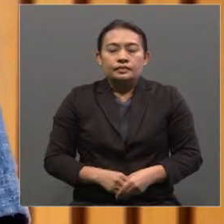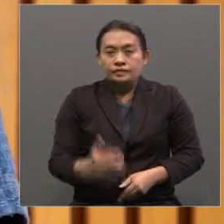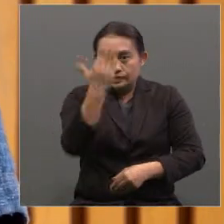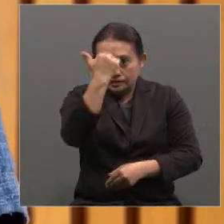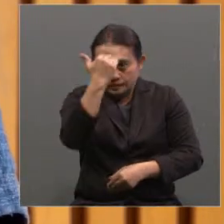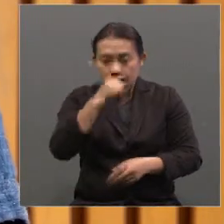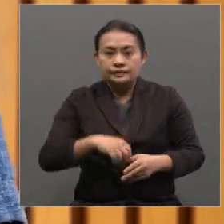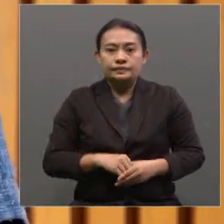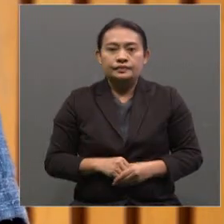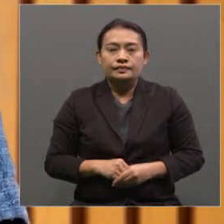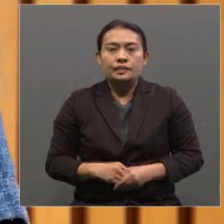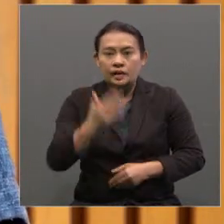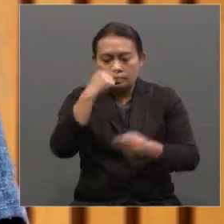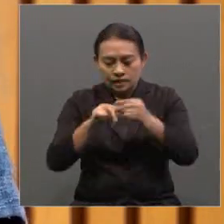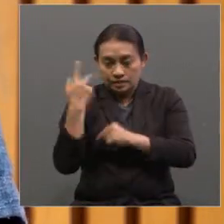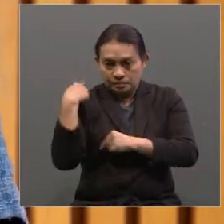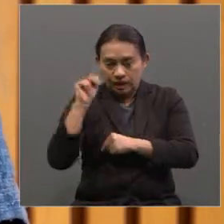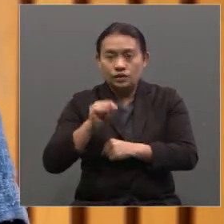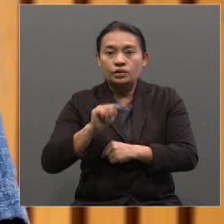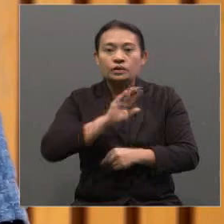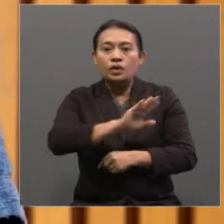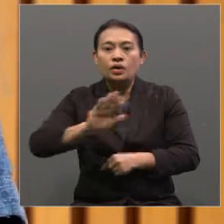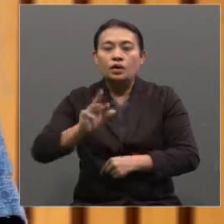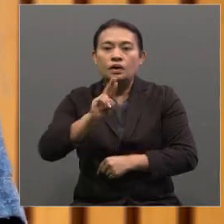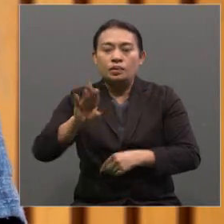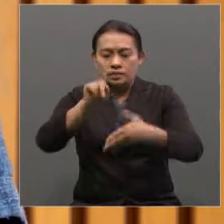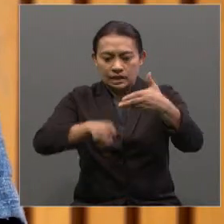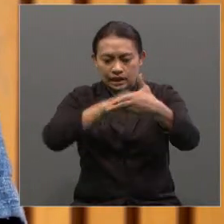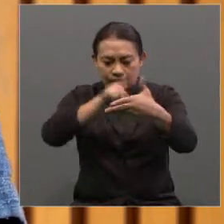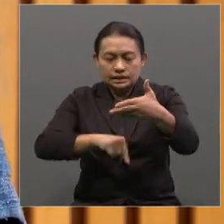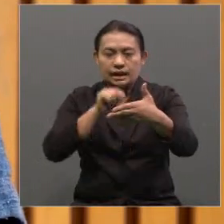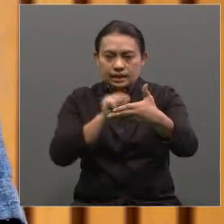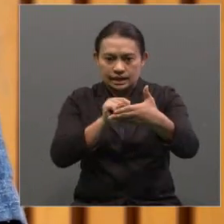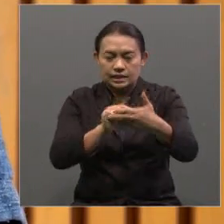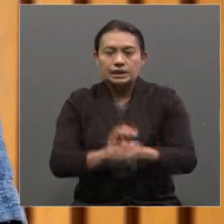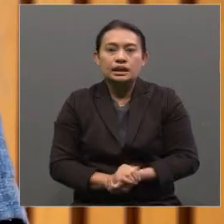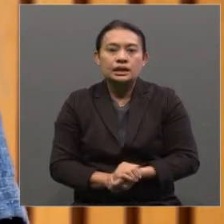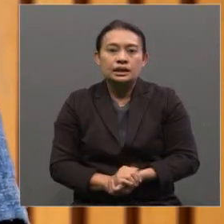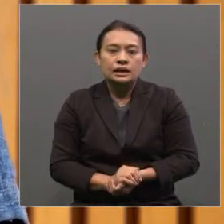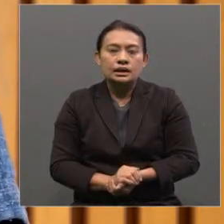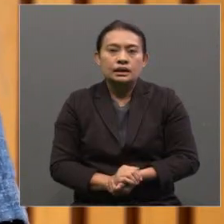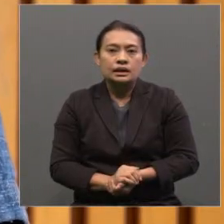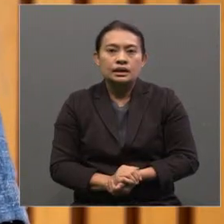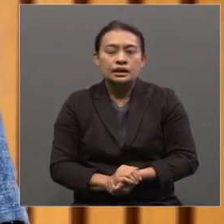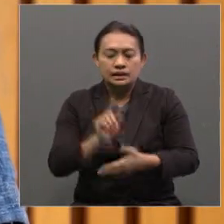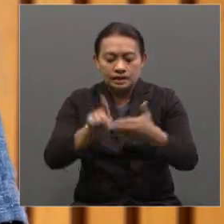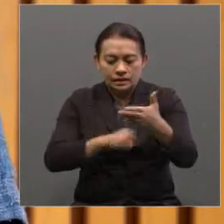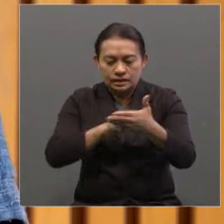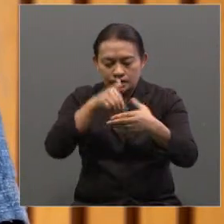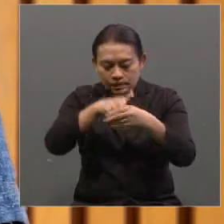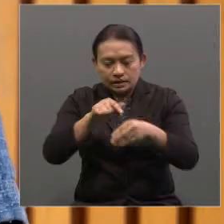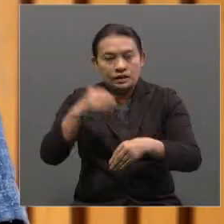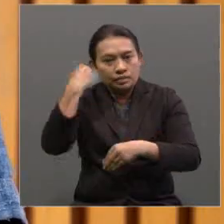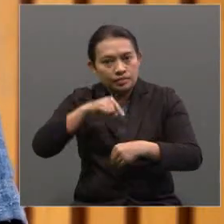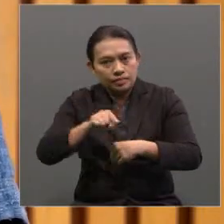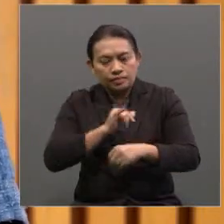คิดว่าคุณค่าของระบบการเลือกตั้งที่สม่ำเสม อ นะครับแล้วมีผู้มาใช้สิทธิ์